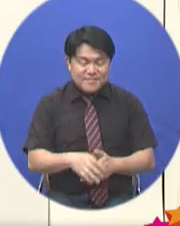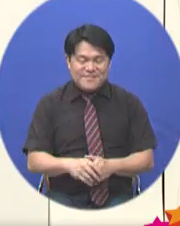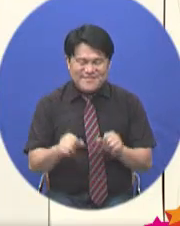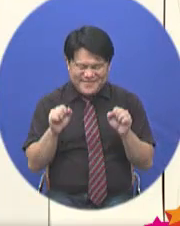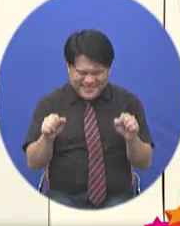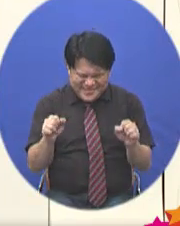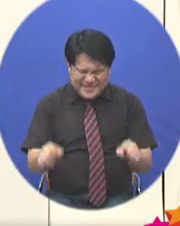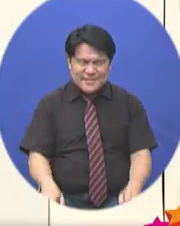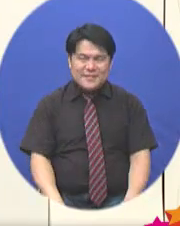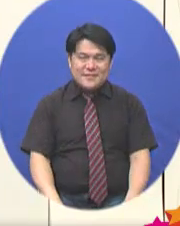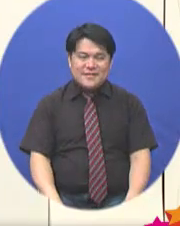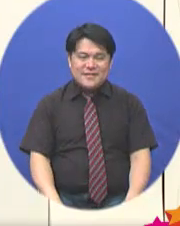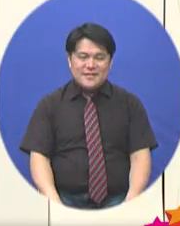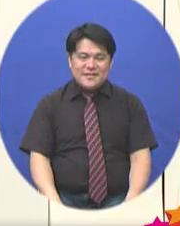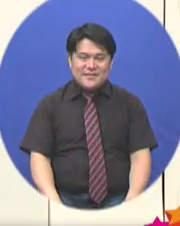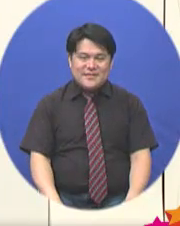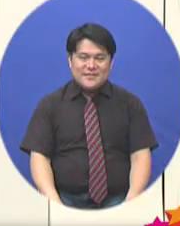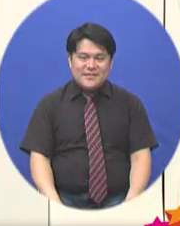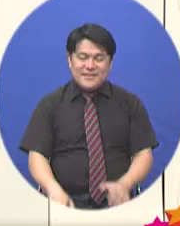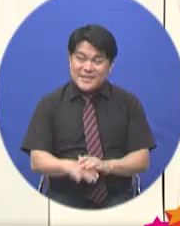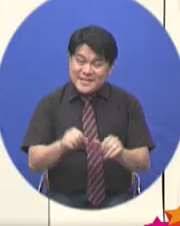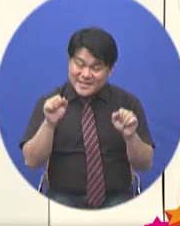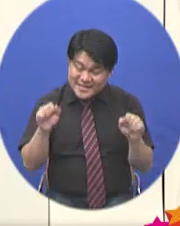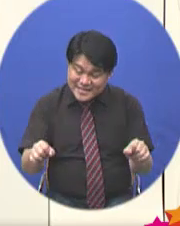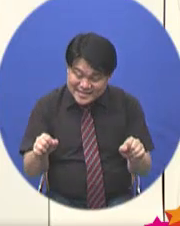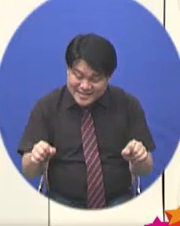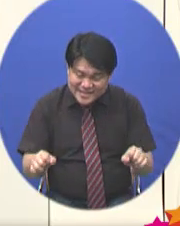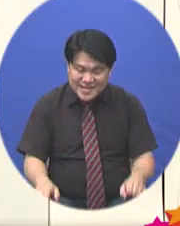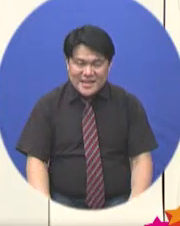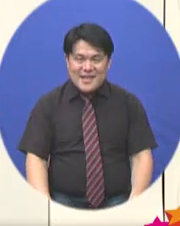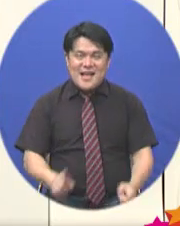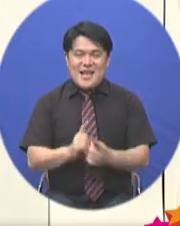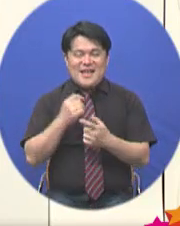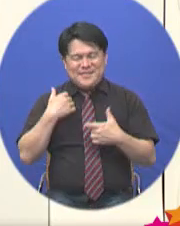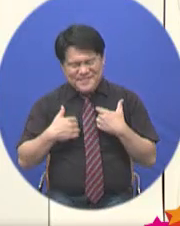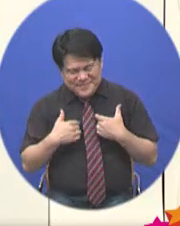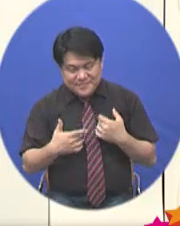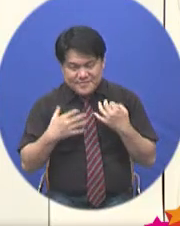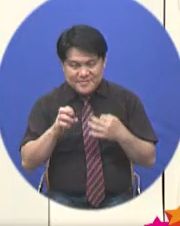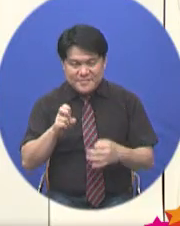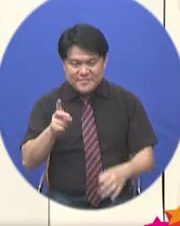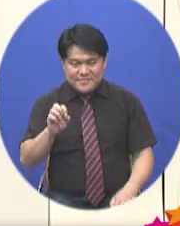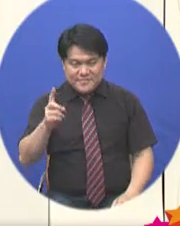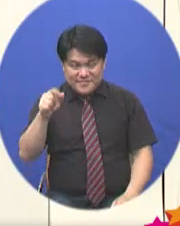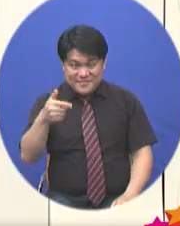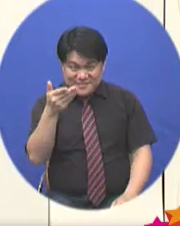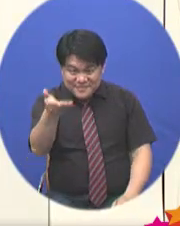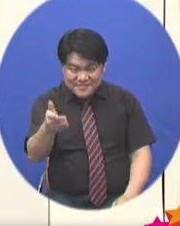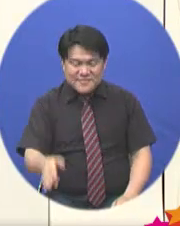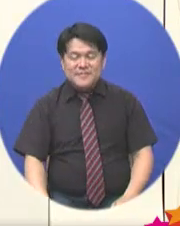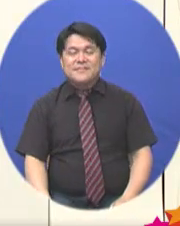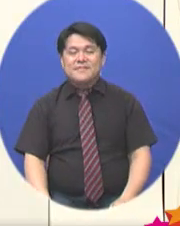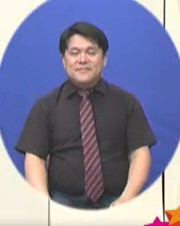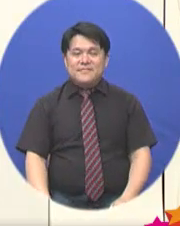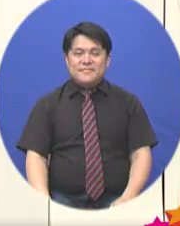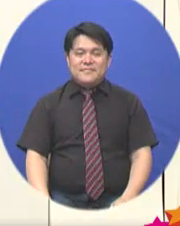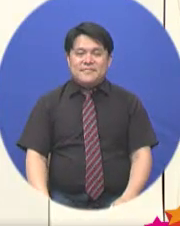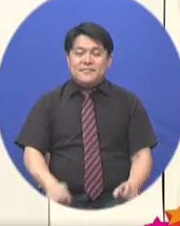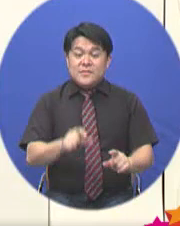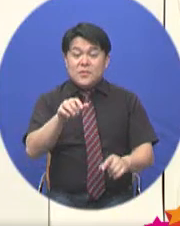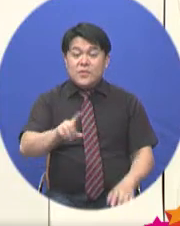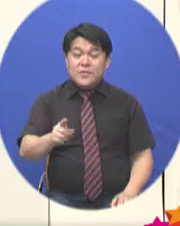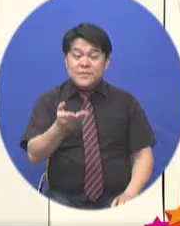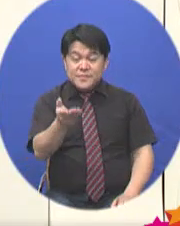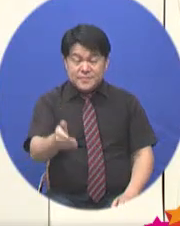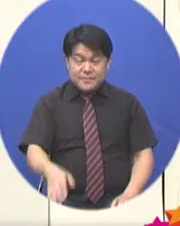네. 안녕하세요. 네, 안녕하세요. 반갑습니다. 네. 김명옥님. 예, 예. 네, 예, 어디 오랜만입니다.